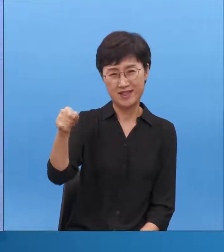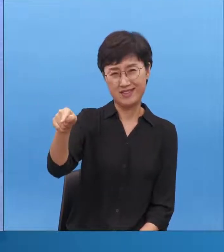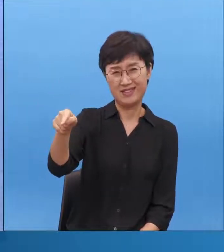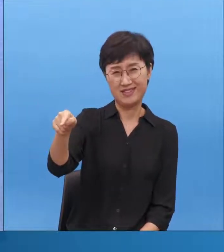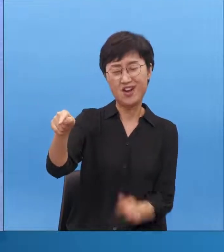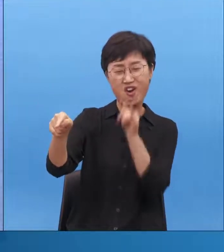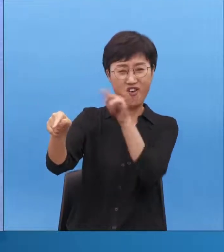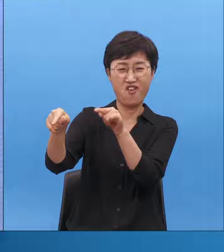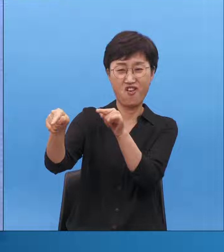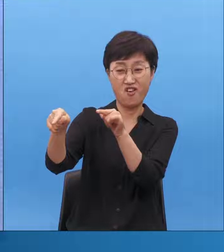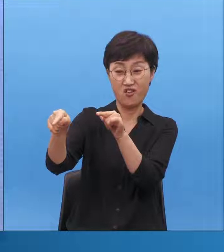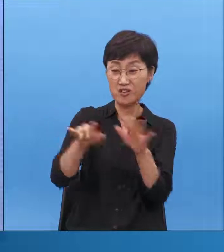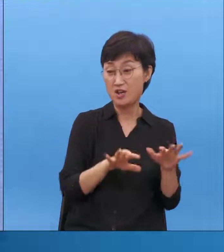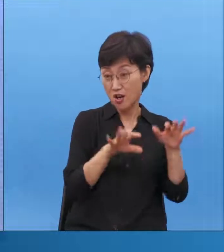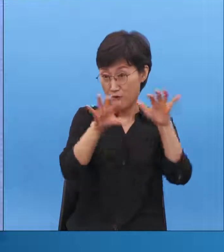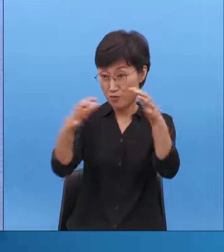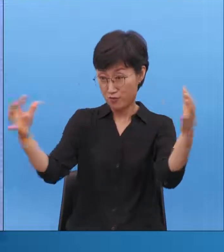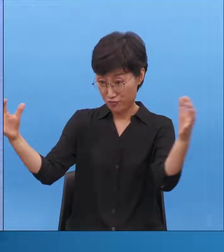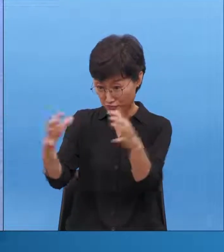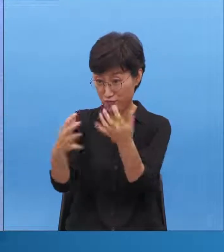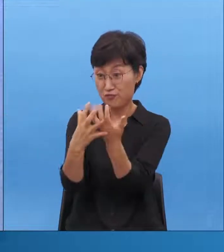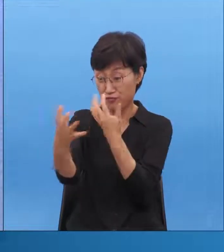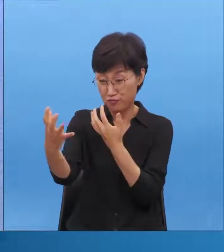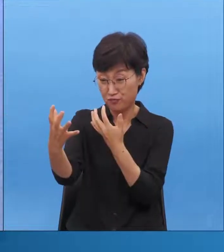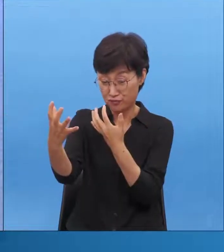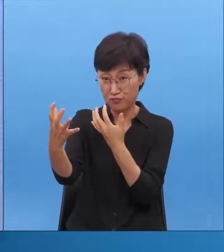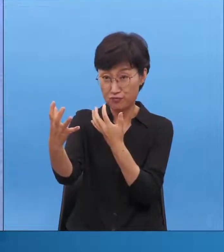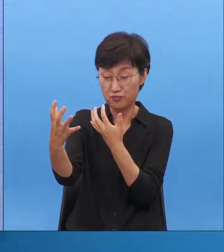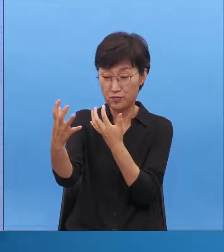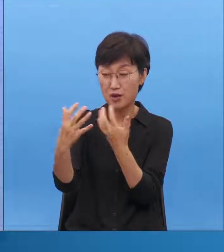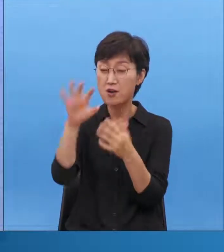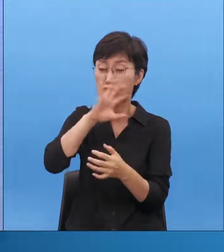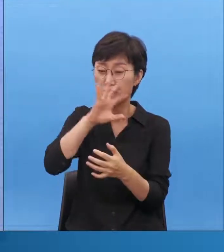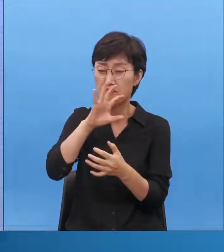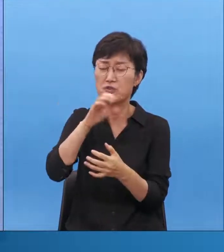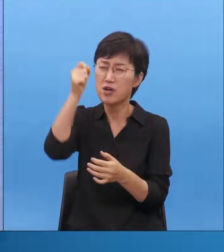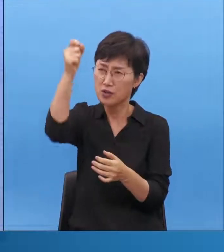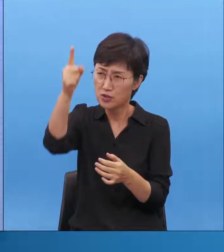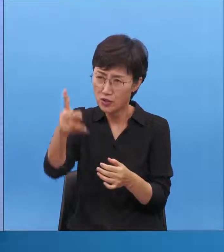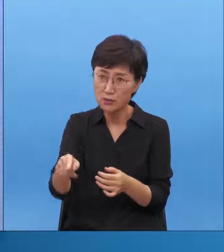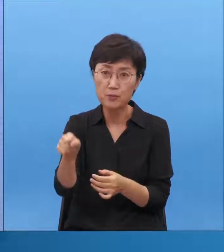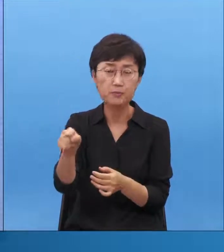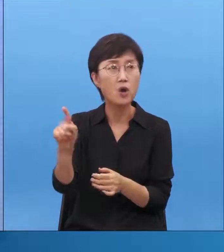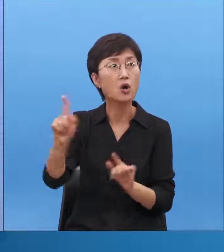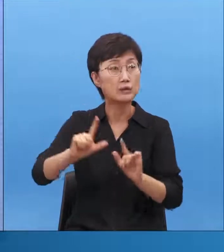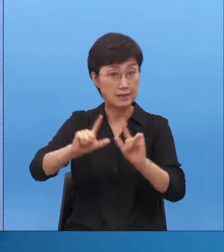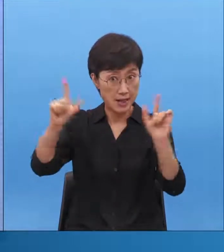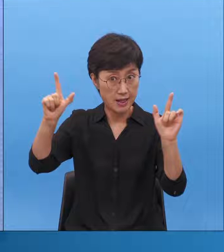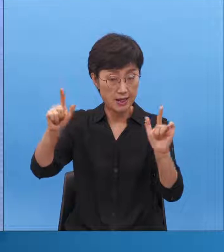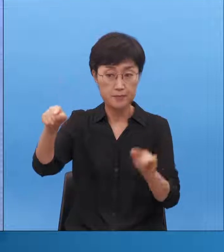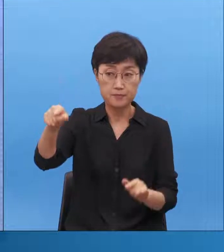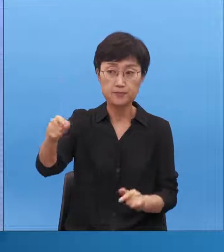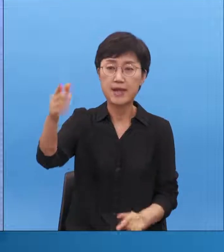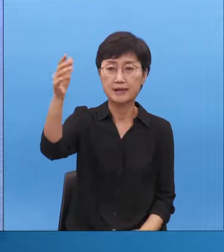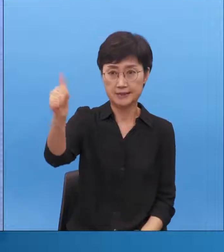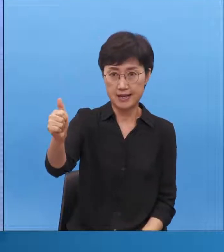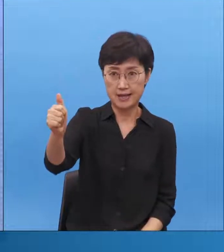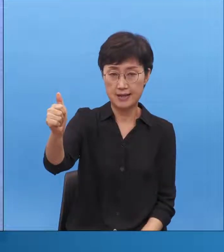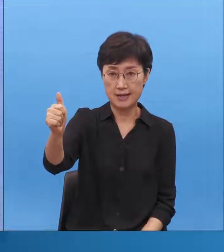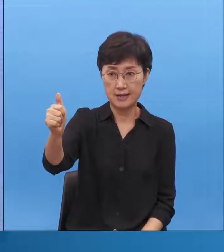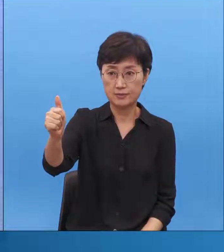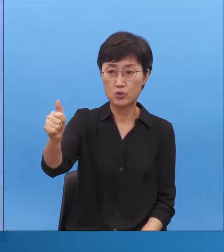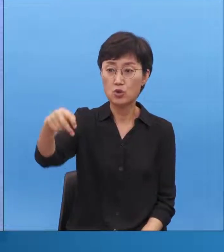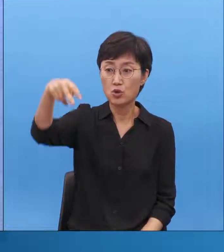and all the trainings. 제가 한 번은 그 원장님을 찾아갔습니다. And I remember finding the principal there. 이